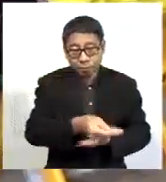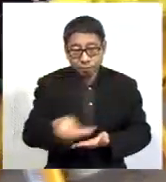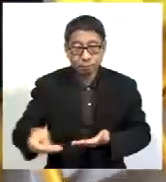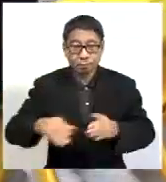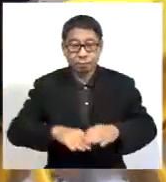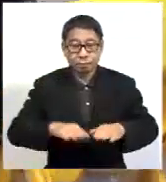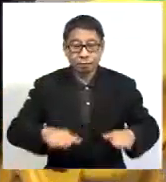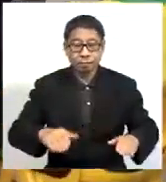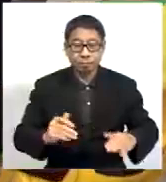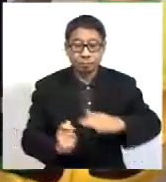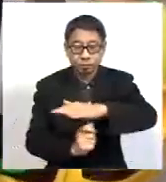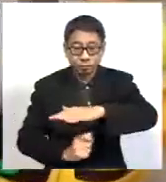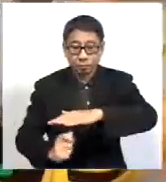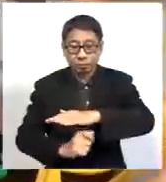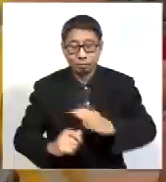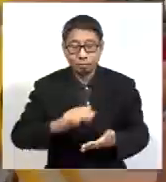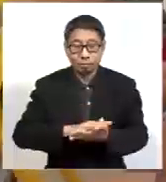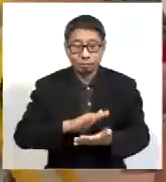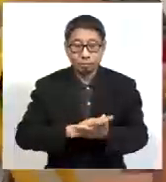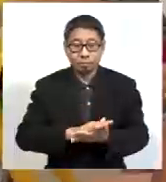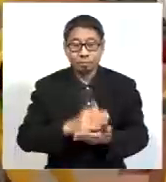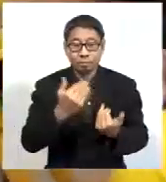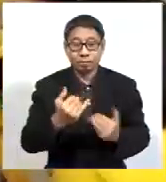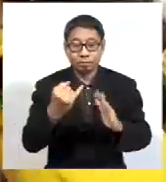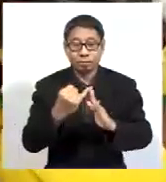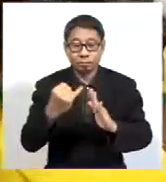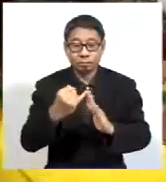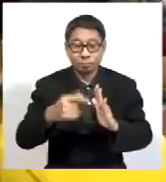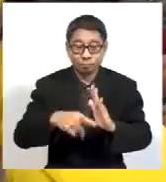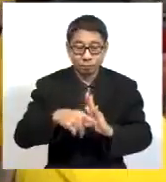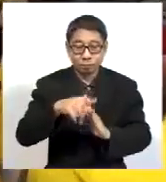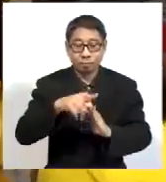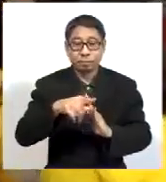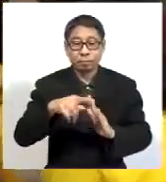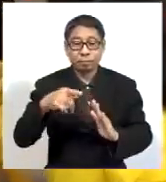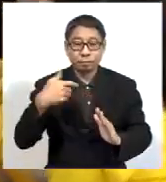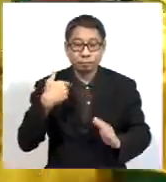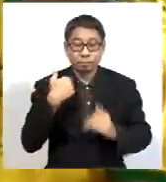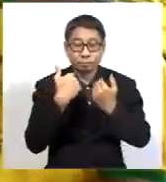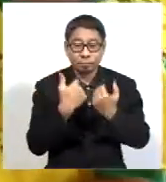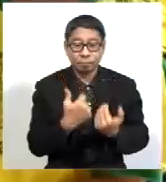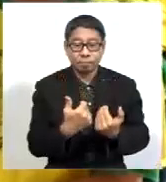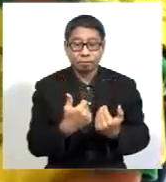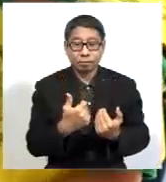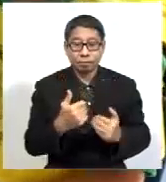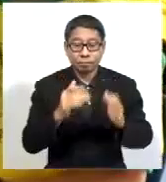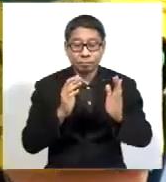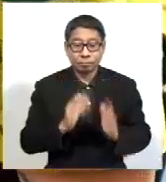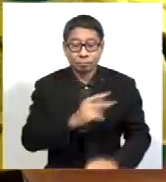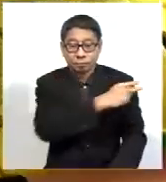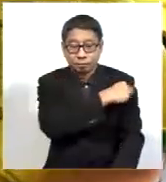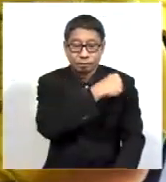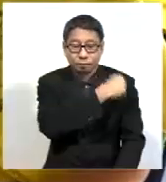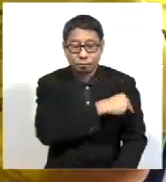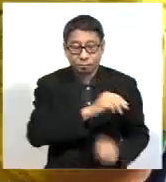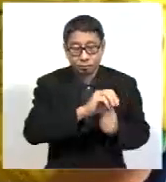ๆในศูนย์พัฒนาเด็กเล็กของโรงเรียนเทศบาลวัดหัวข่วงตำบลในเวียงอำเภอเมืองแพร่และทางเจ้าหน้าที่สาธารณสุ